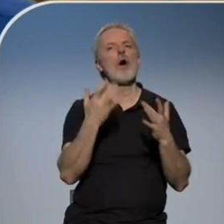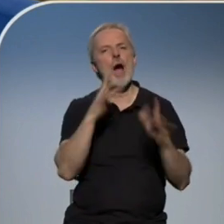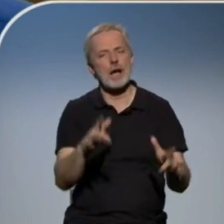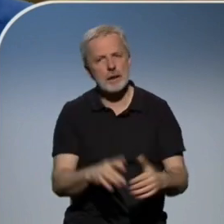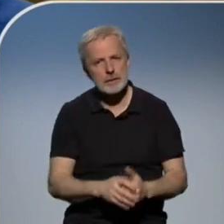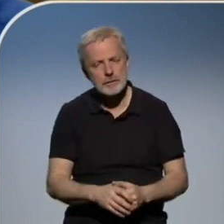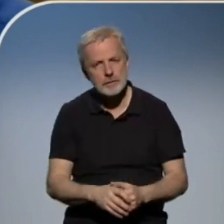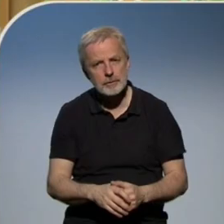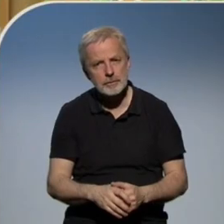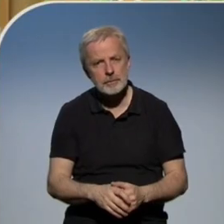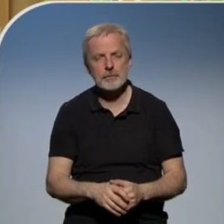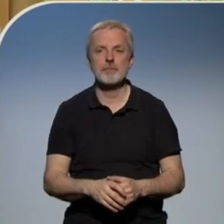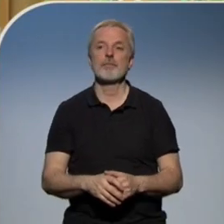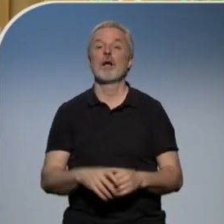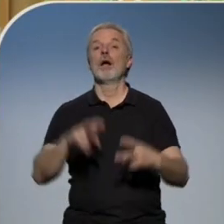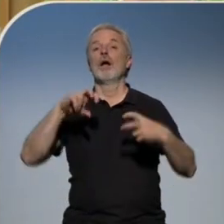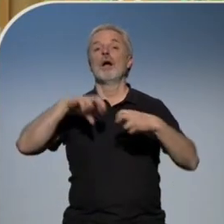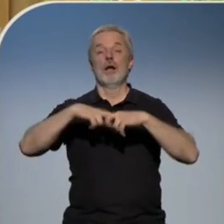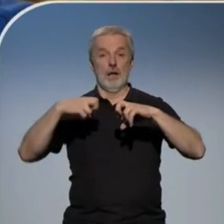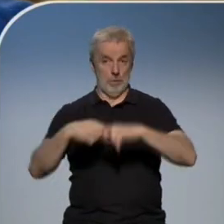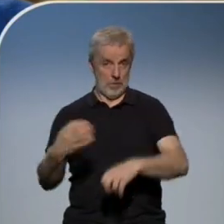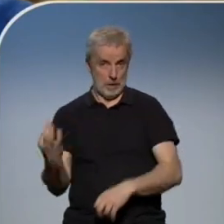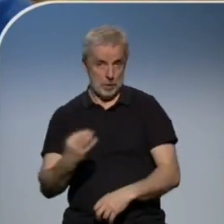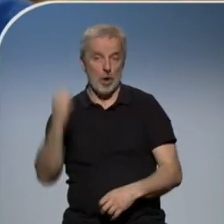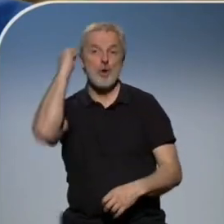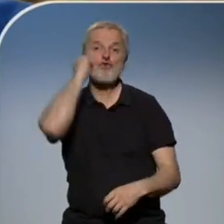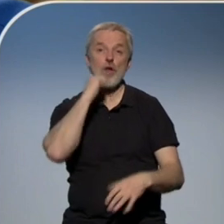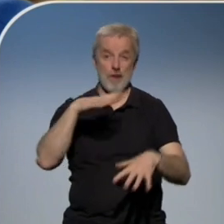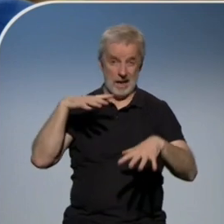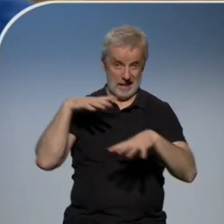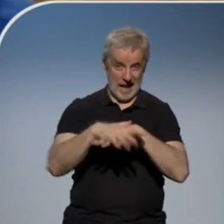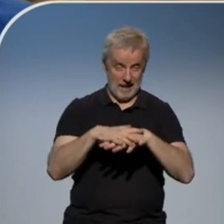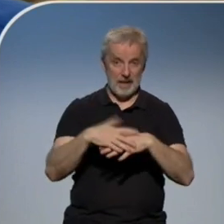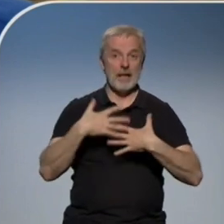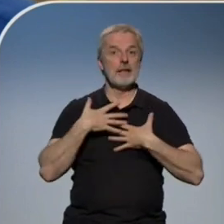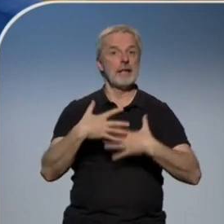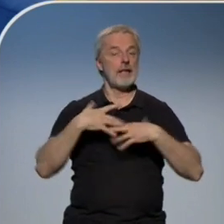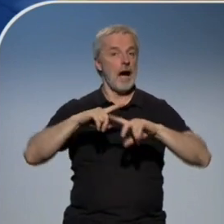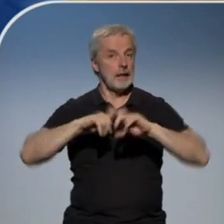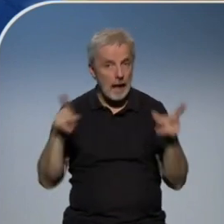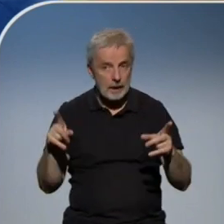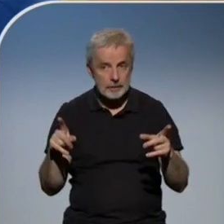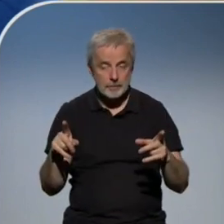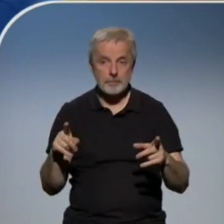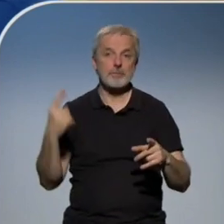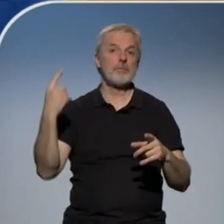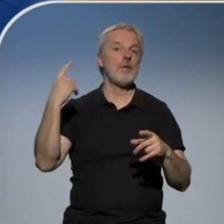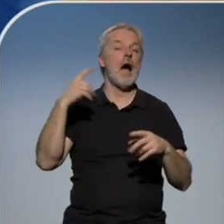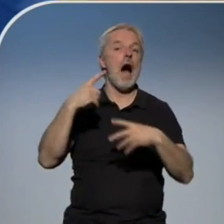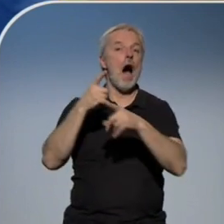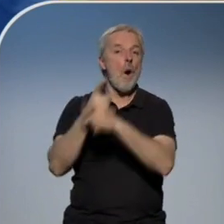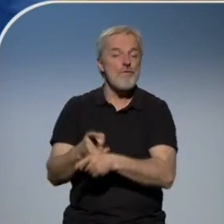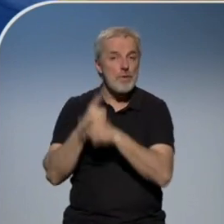páteř záda bolí skoro každého. Problém je v tom, že když jsme ve stresu, jinak dýcháme. A to, že jinak dýcháme, ovlivňuje postavení páteře.